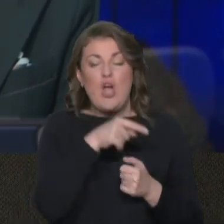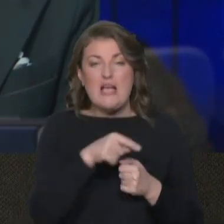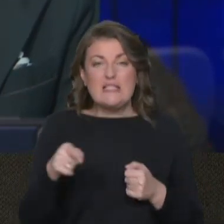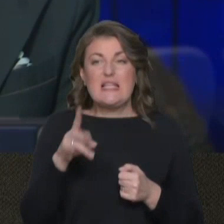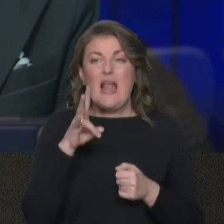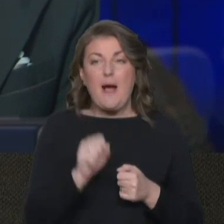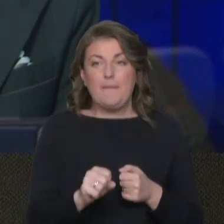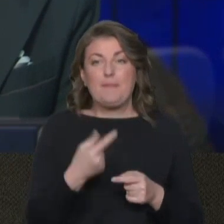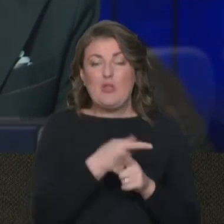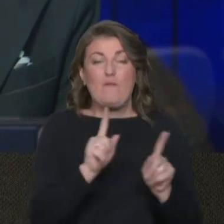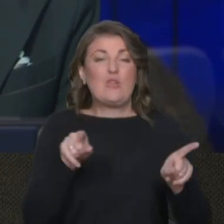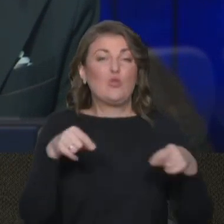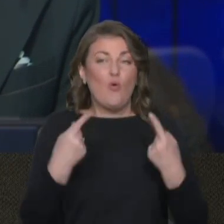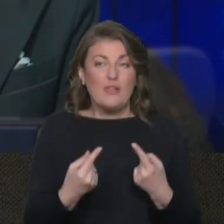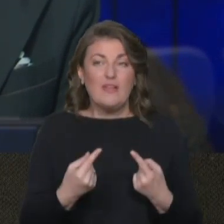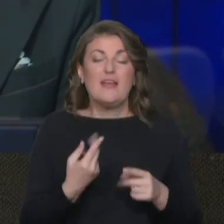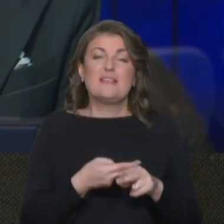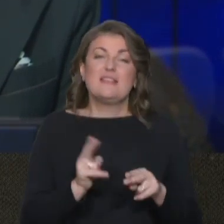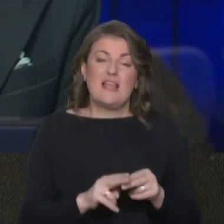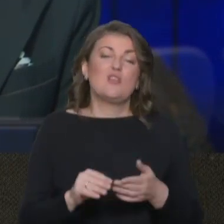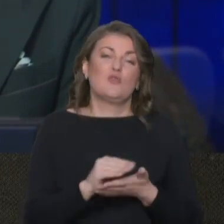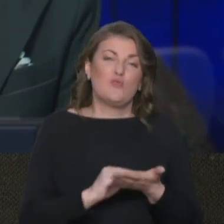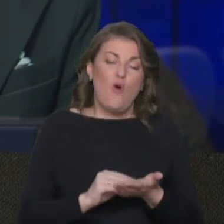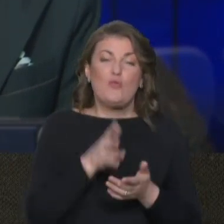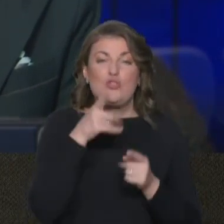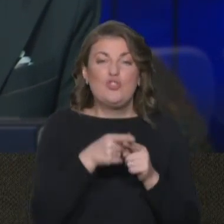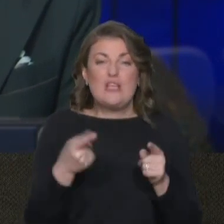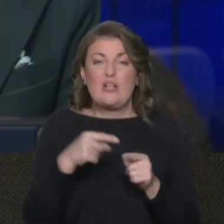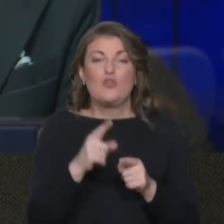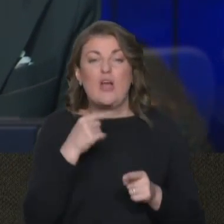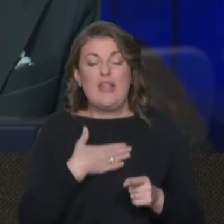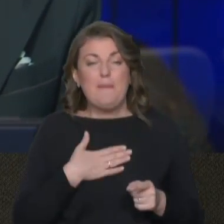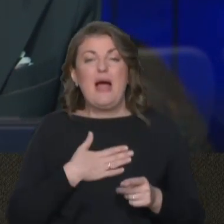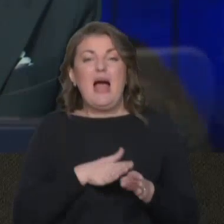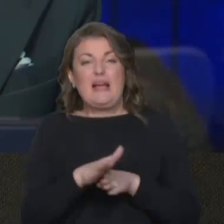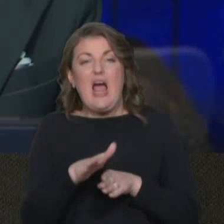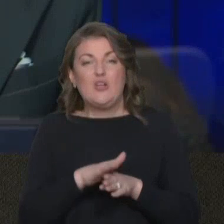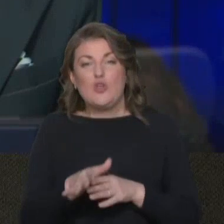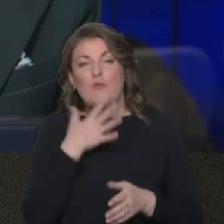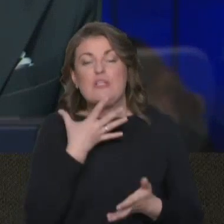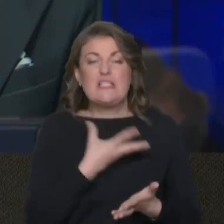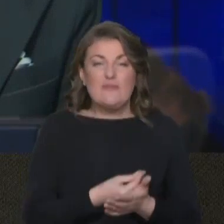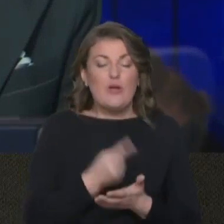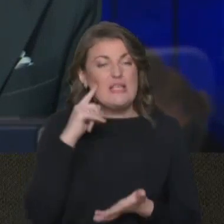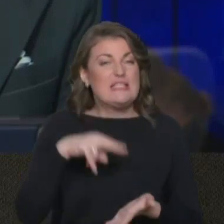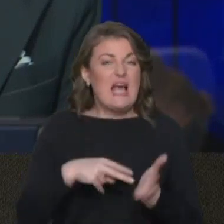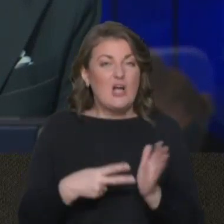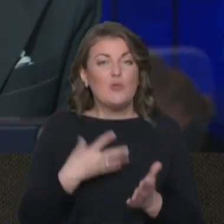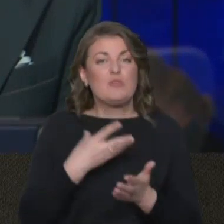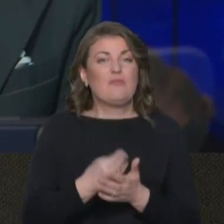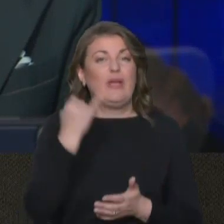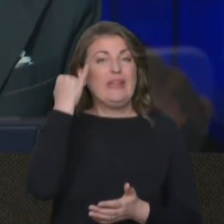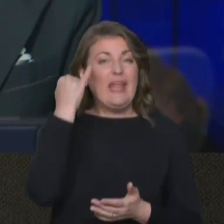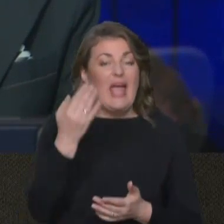на її відновлення – це знов час для того, щоб нам реалізовувати свої задуми, свої